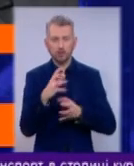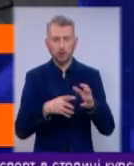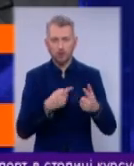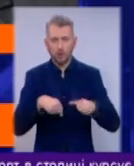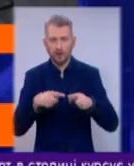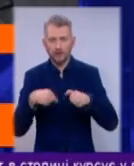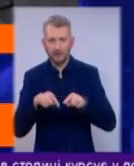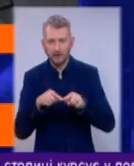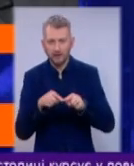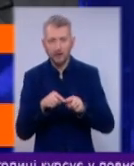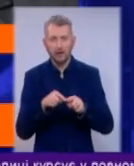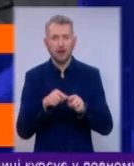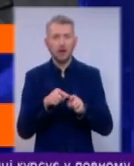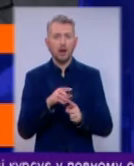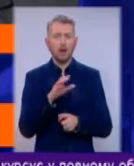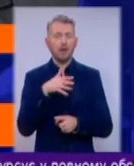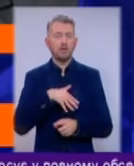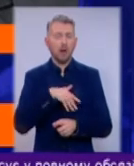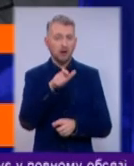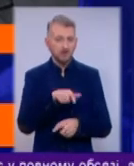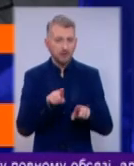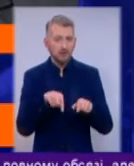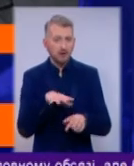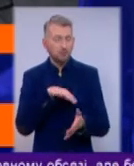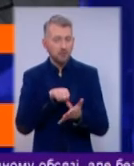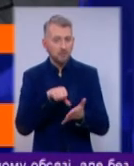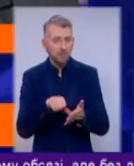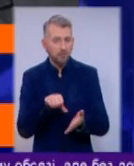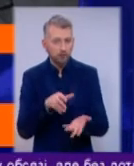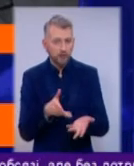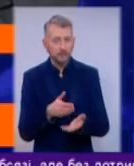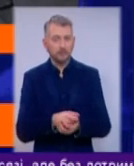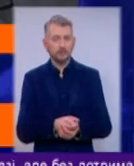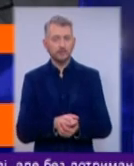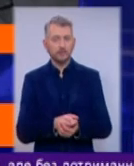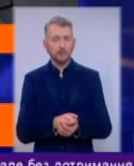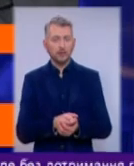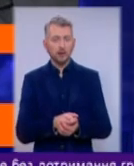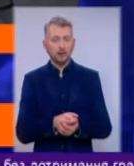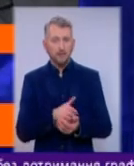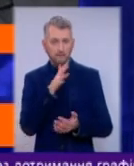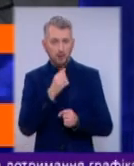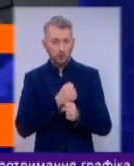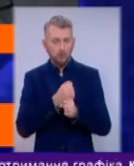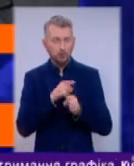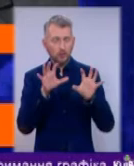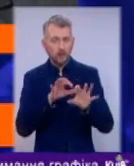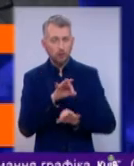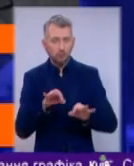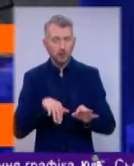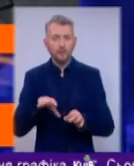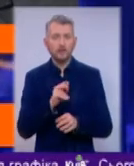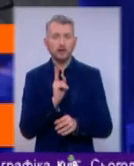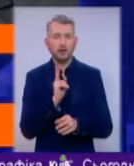Соратник, Саакашвілі теж приймав участь, Вашадзе Григорій, в розробці цього законопроекту. Всі